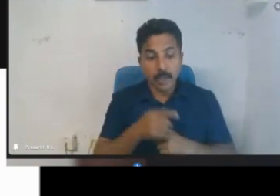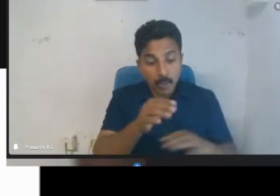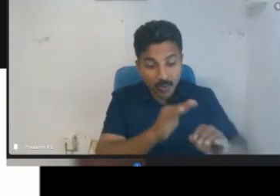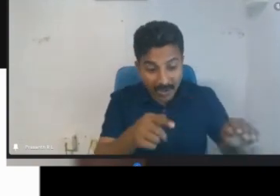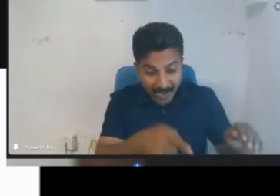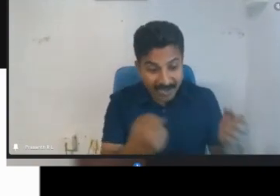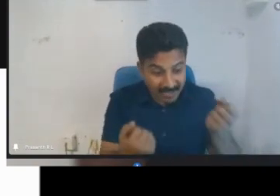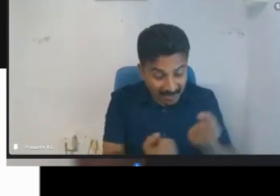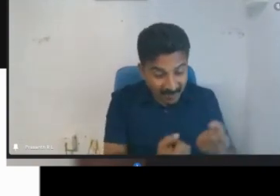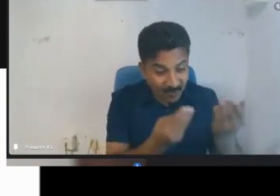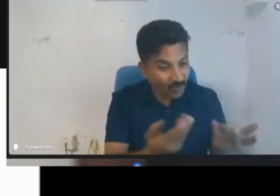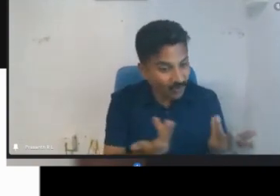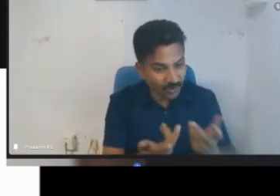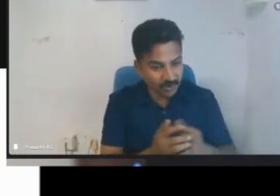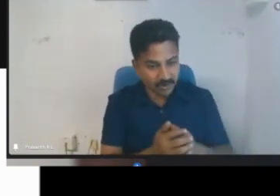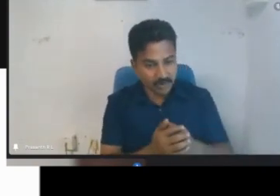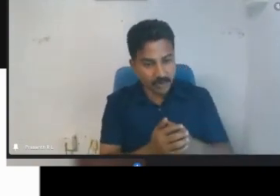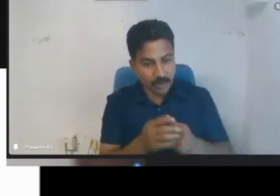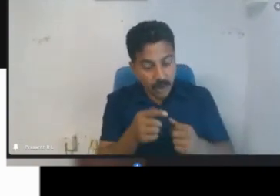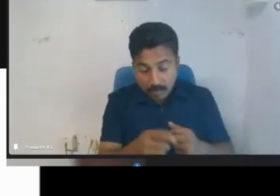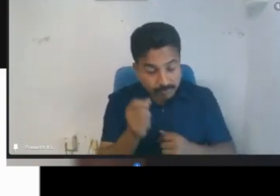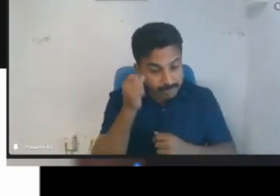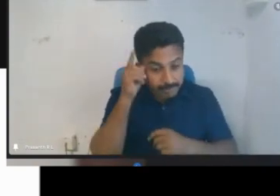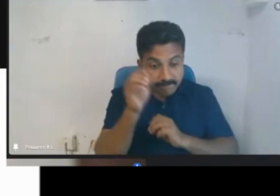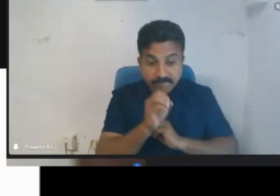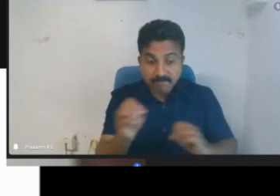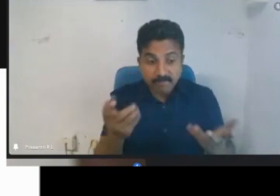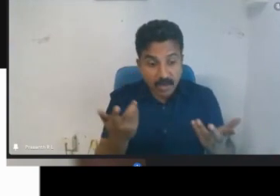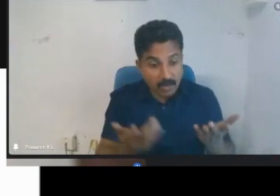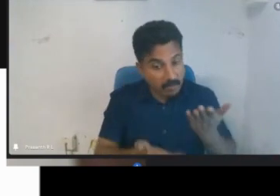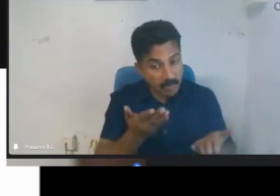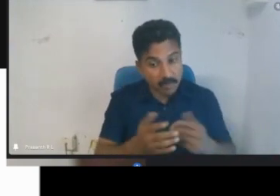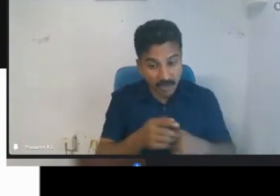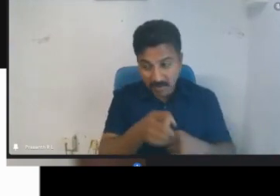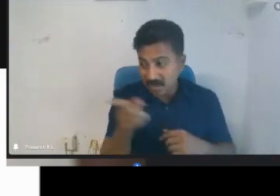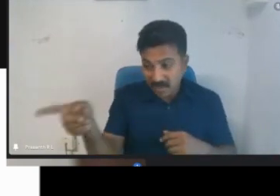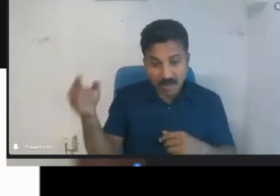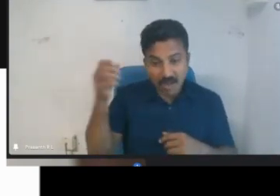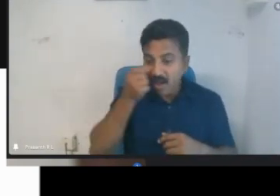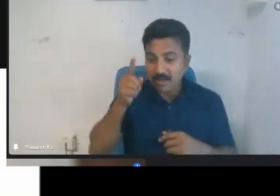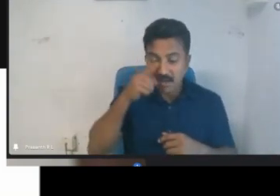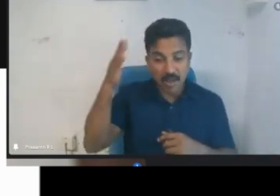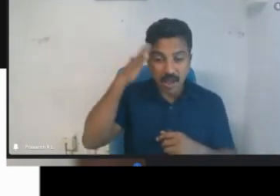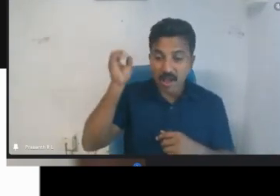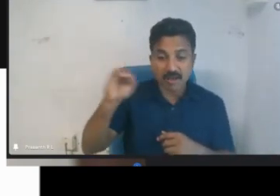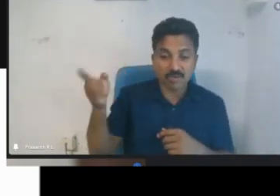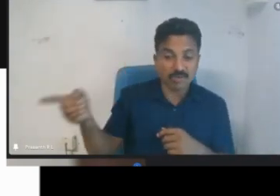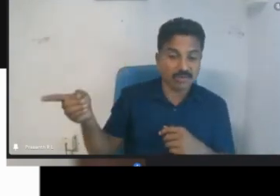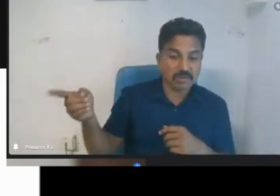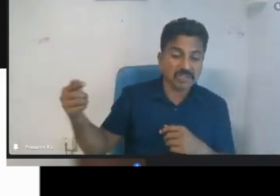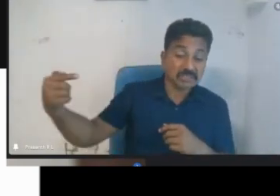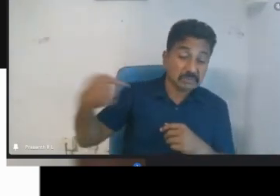കാര്യത്തിലാണ് പരിഗണന വേണ്ടത് എന്ന് വ്യക്തമായി മനസ്സിലാക്കാത്ത ആളായിരിക്കും ഇത്തരത്തിൽ നിങ്ങളെ വിമർശിക്കാൻ വരുന്നത് എന്ന്